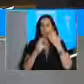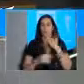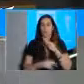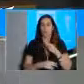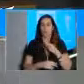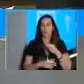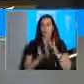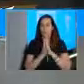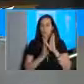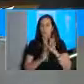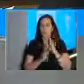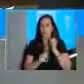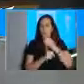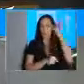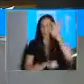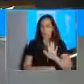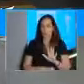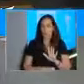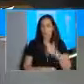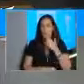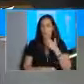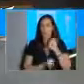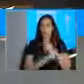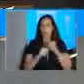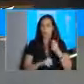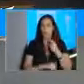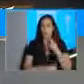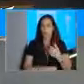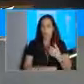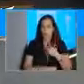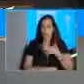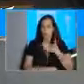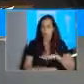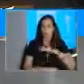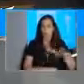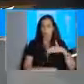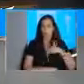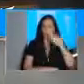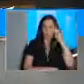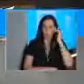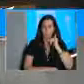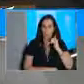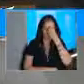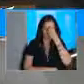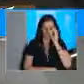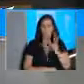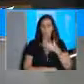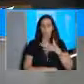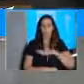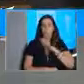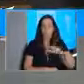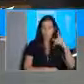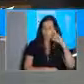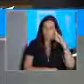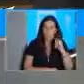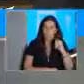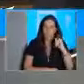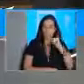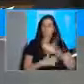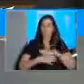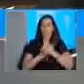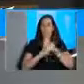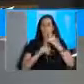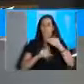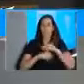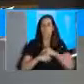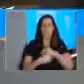יהדות. ביקשתי להקרין פה סרטון של יהודי חילוני שאומר, אני רוצה שהילדים שלי יכירו מה זה שמה ישראל. אני רוצה שהילדים שלי ידעו מה זה ואהבת לרעך